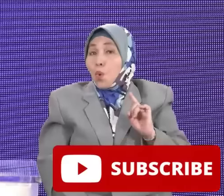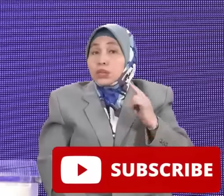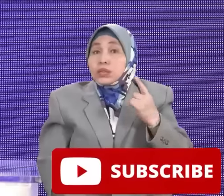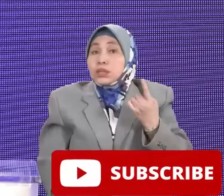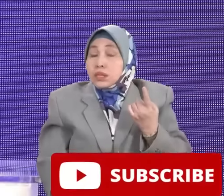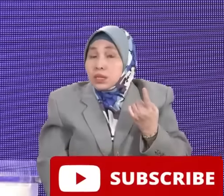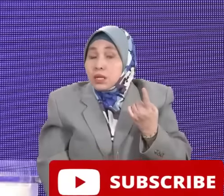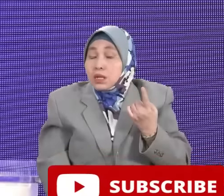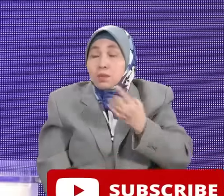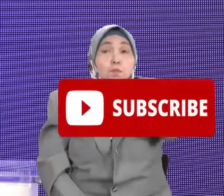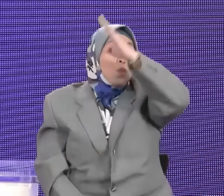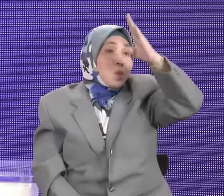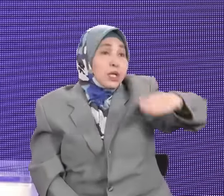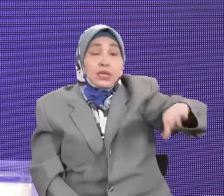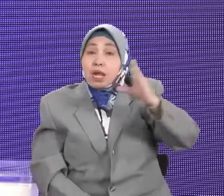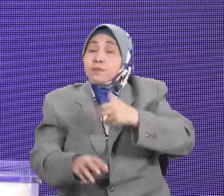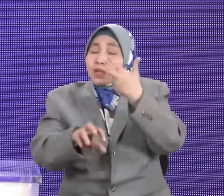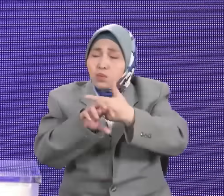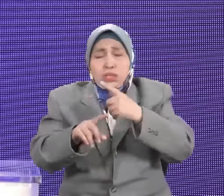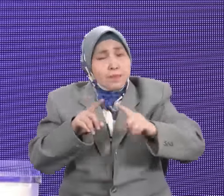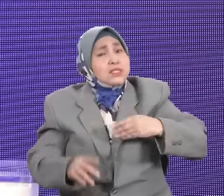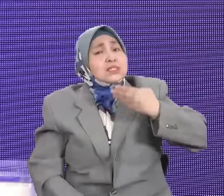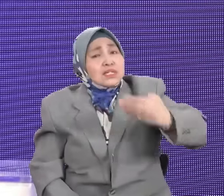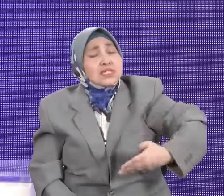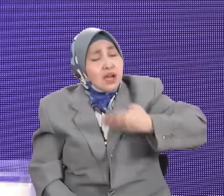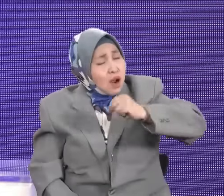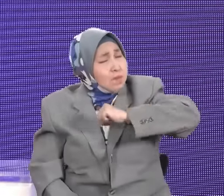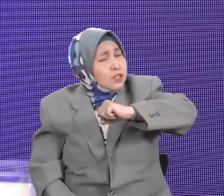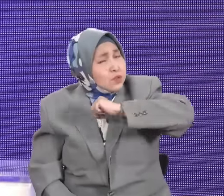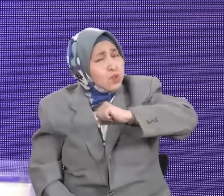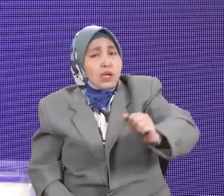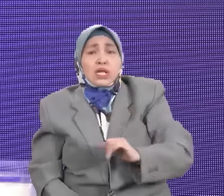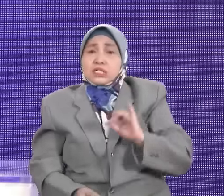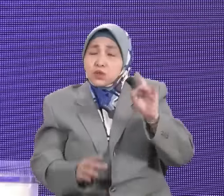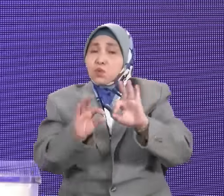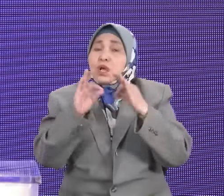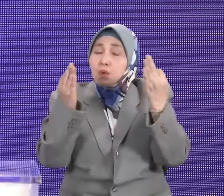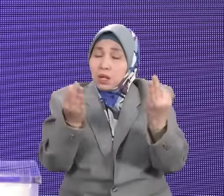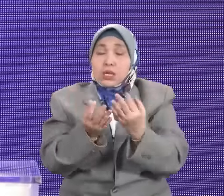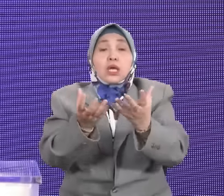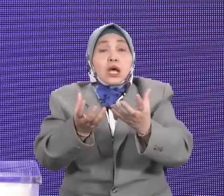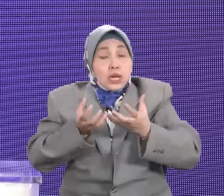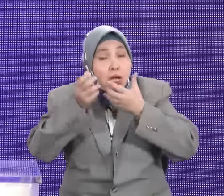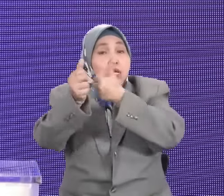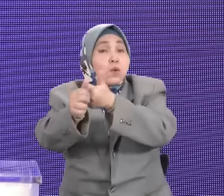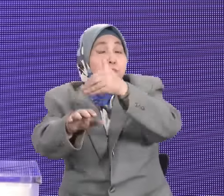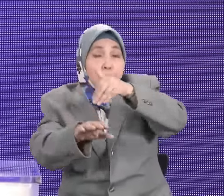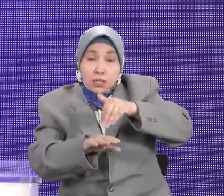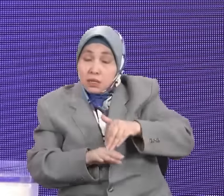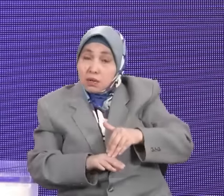bukit dan batu tetapi sejarah-sejarah perjuangan yaitu satu keluarga yang ingin ikut kepada